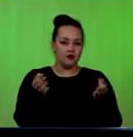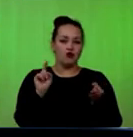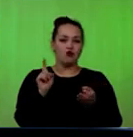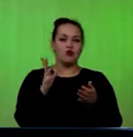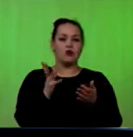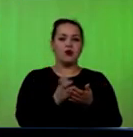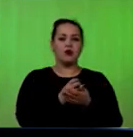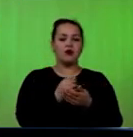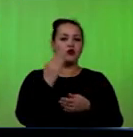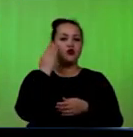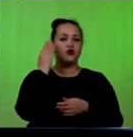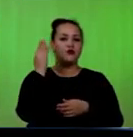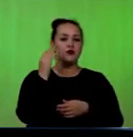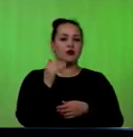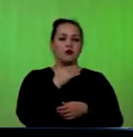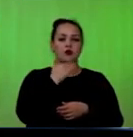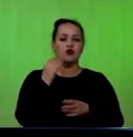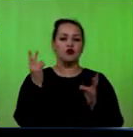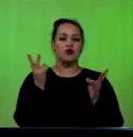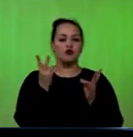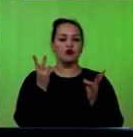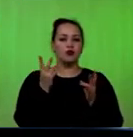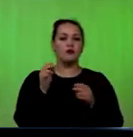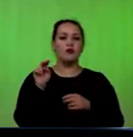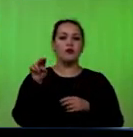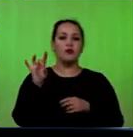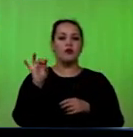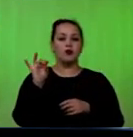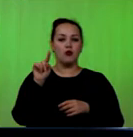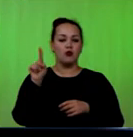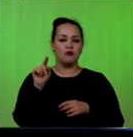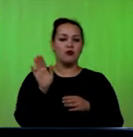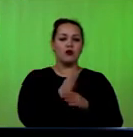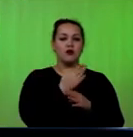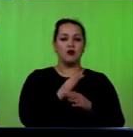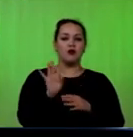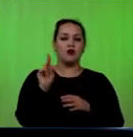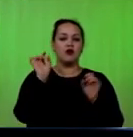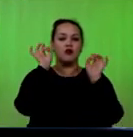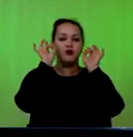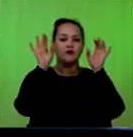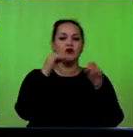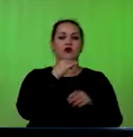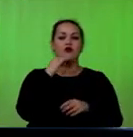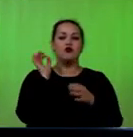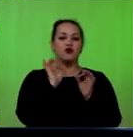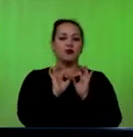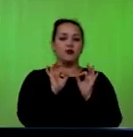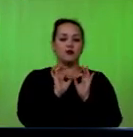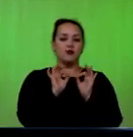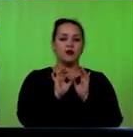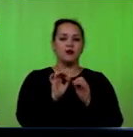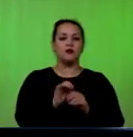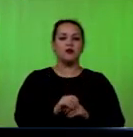неизвестный множитель нужно произведение разделить на известный множитель проверяем умницы